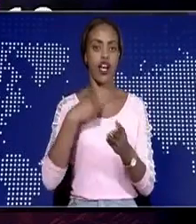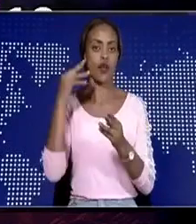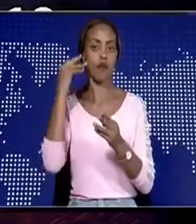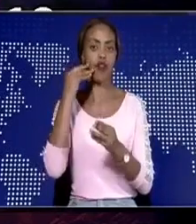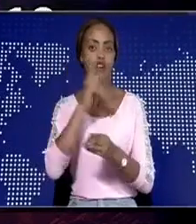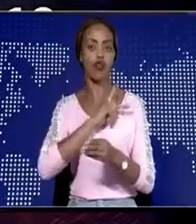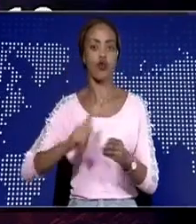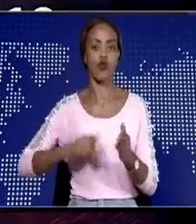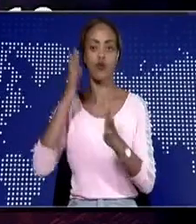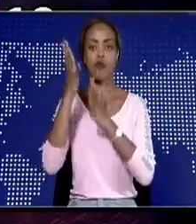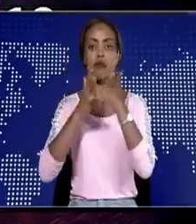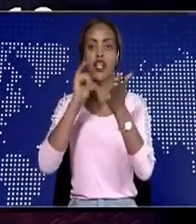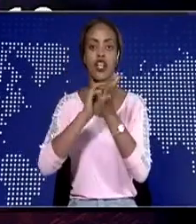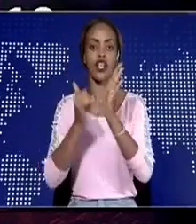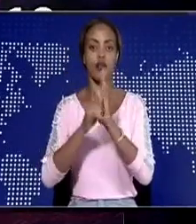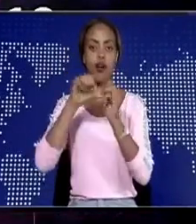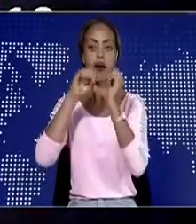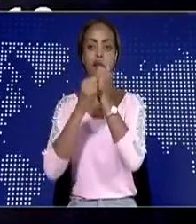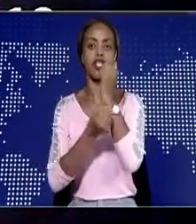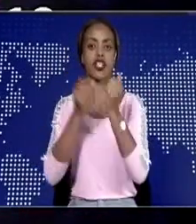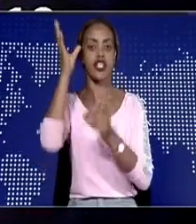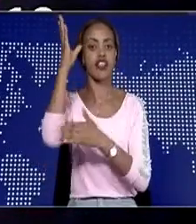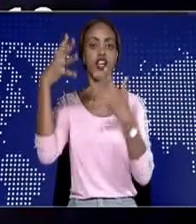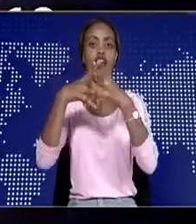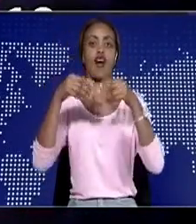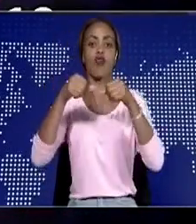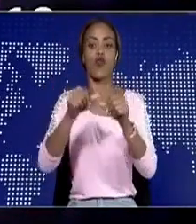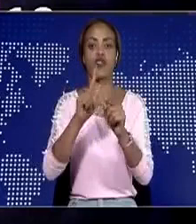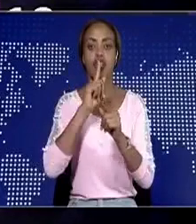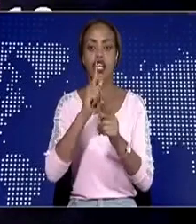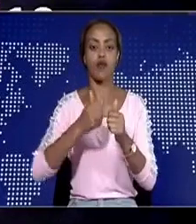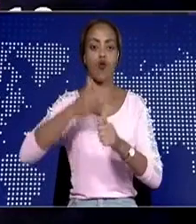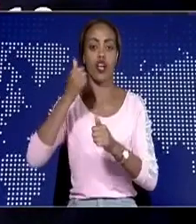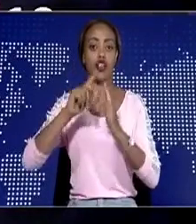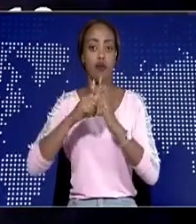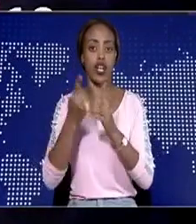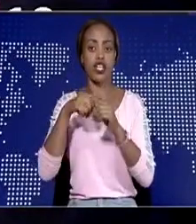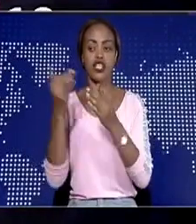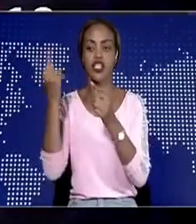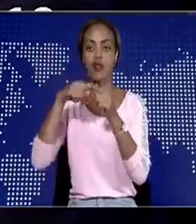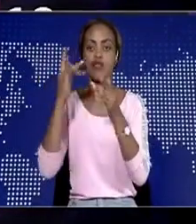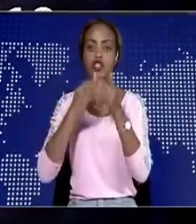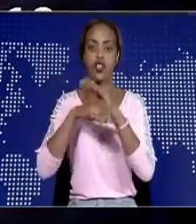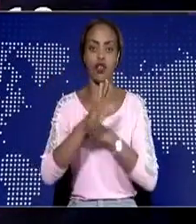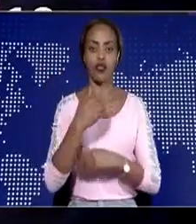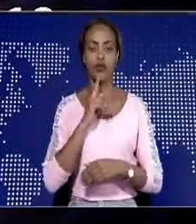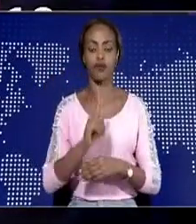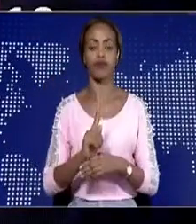ንጉስ ብምልክት ቋንቋ ድማ መሰረት ገብረ እግዚኣብሔር ሓቢርናኩም ክንፀኒሕና ብቐንዲ ነጥብታት ዜና ፈሊምና ሕዚ ድማ ናብ ዝርዝሮም።